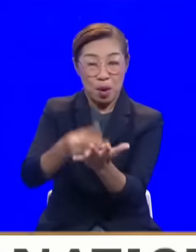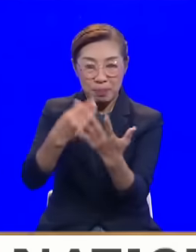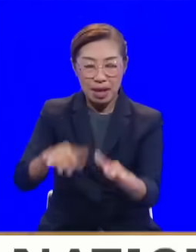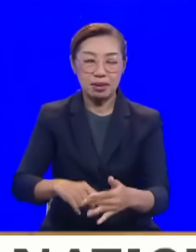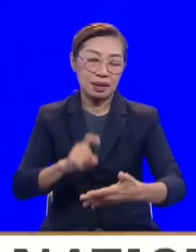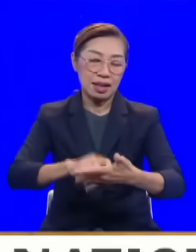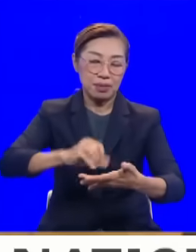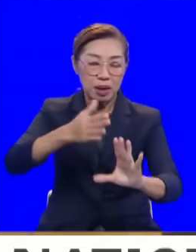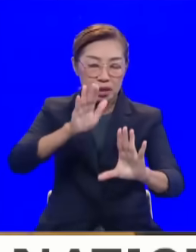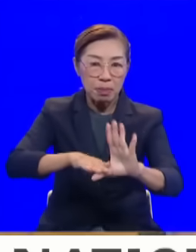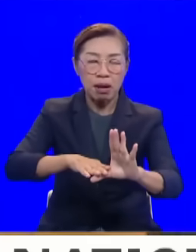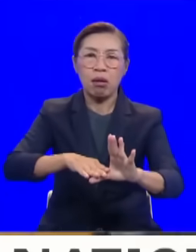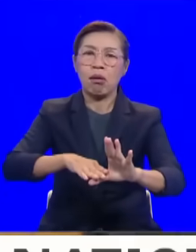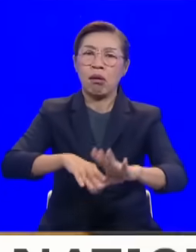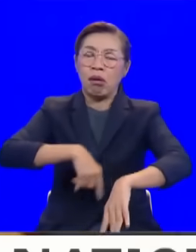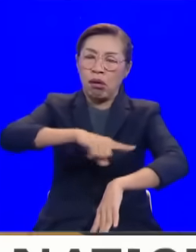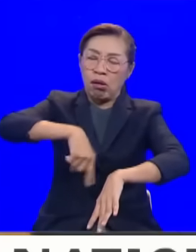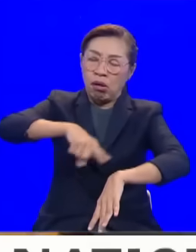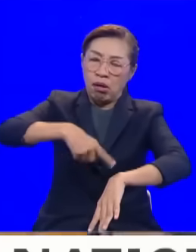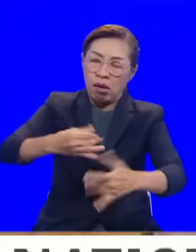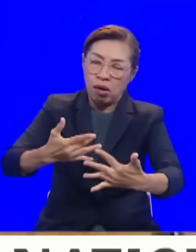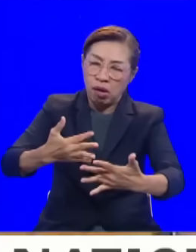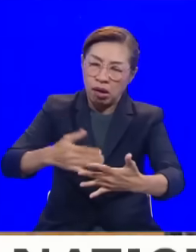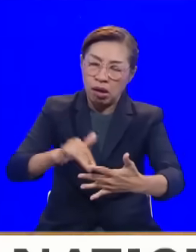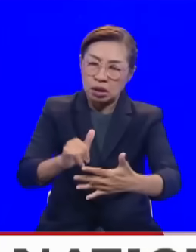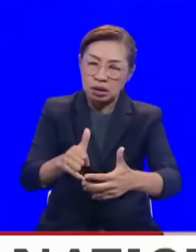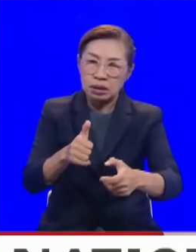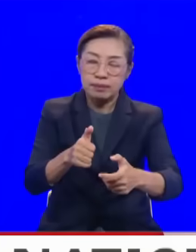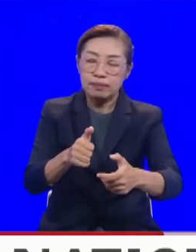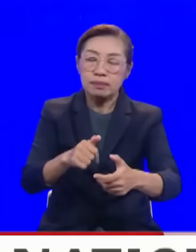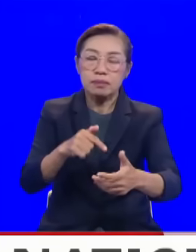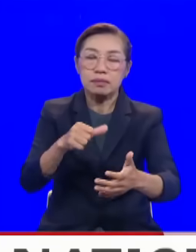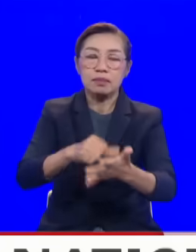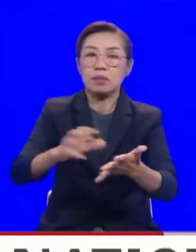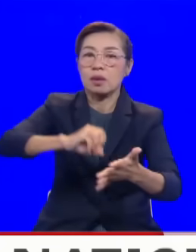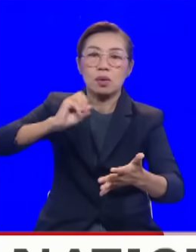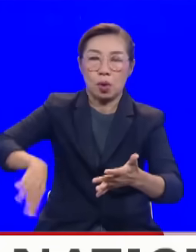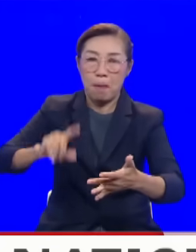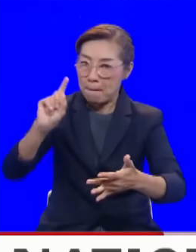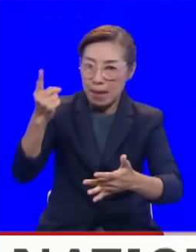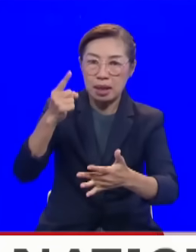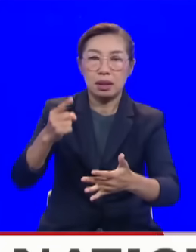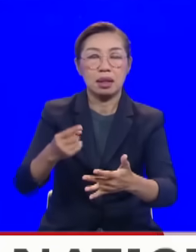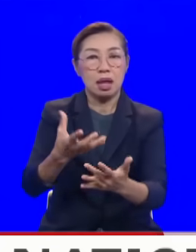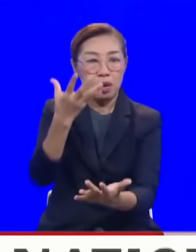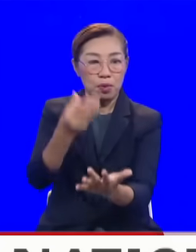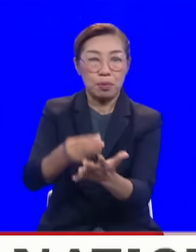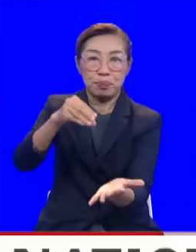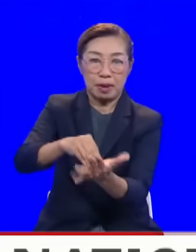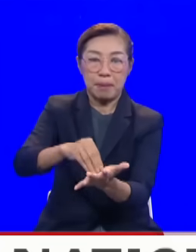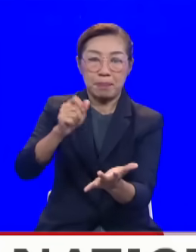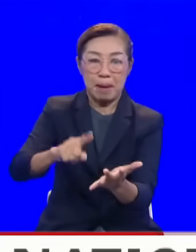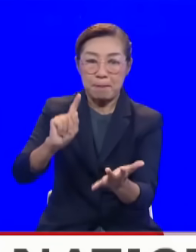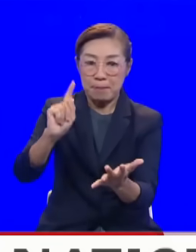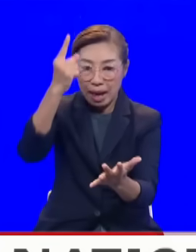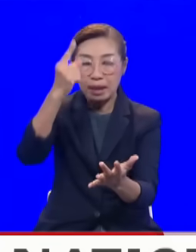ลบแล้วโหลดใหม่นะครับอาจจะมีข้อมูลเก่าคงค้างในการโหลดก่อนหน้าเพราะฉะนั้นครับก็จะต้องโหลดใหม่ก็เป็นแอปพลิเคชันทางรัฐเ